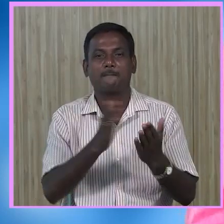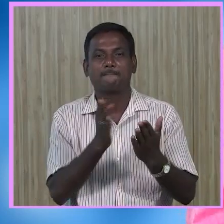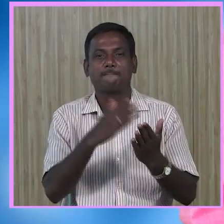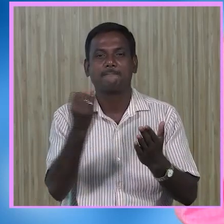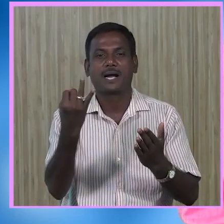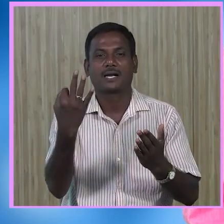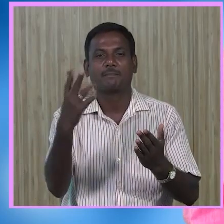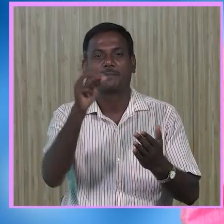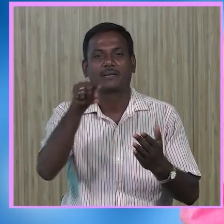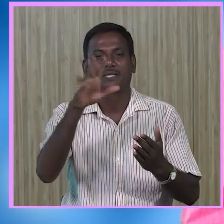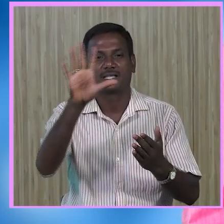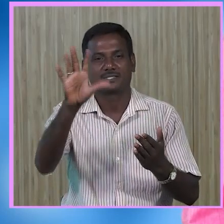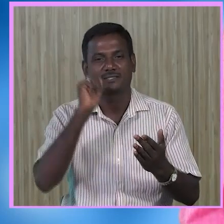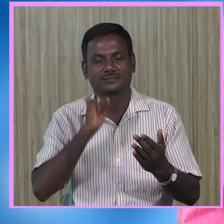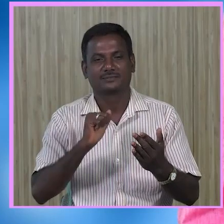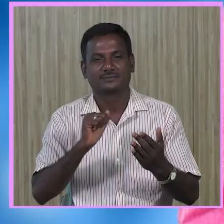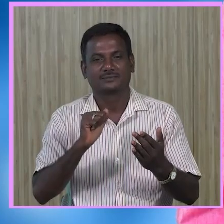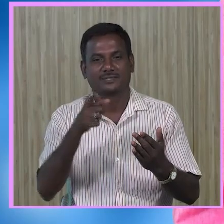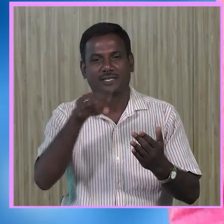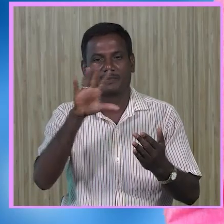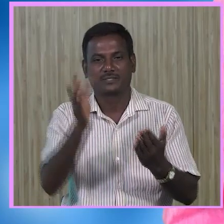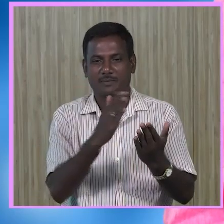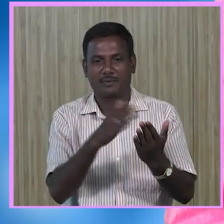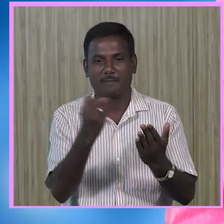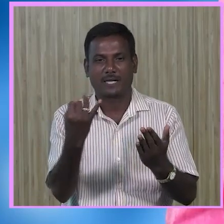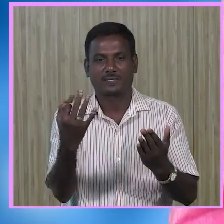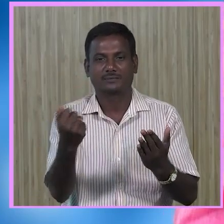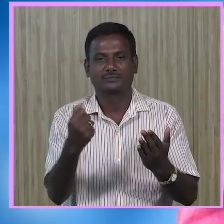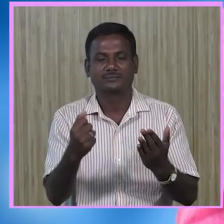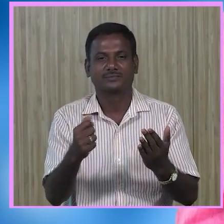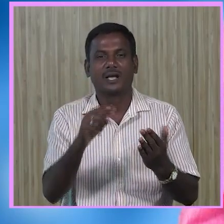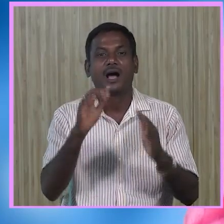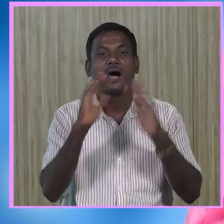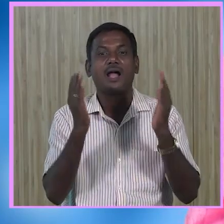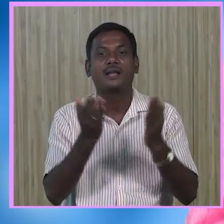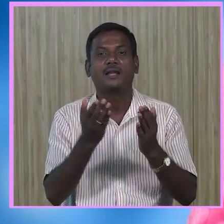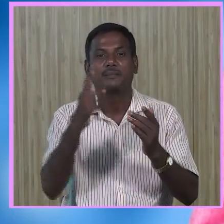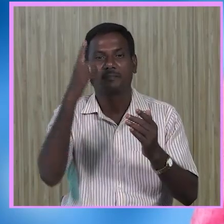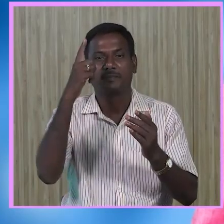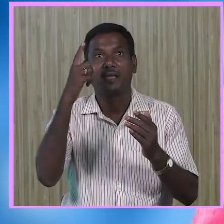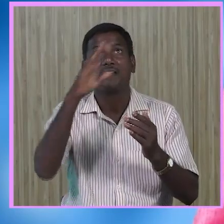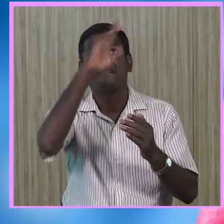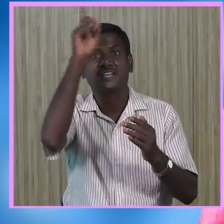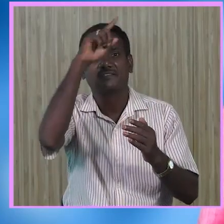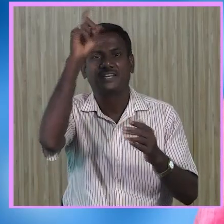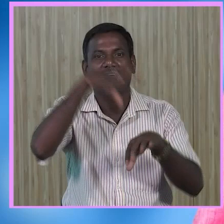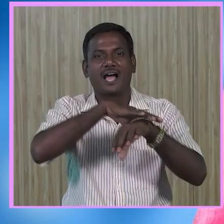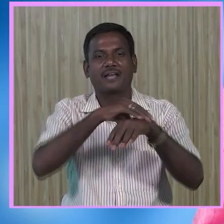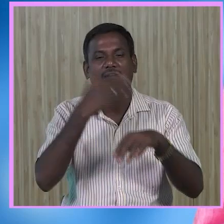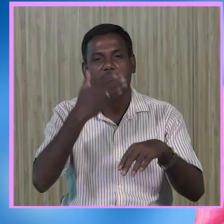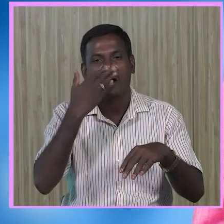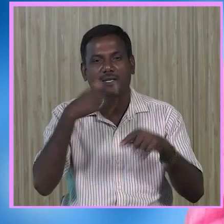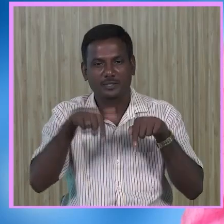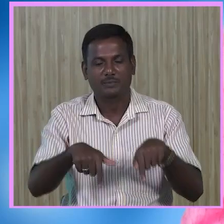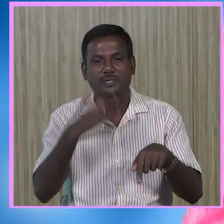85வது பக்கத்தில் எடுத்துக்கிட்டீங்களா? ஆ, 85வது பக்கத்தில் அண்டம் மற்றும் விண்வெளி அறிவியல்